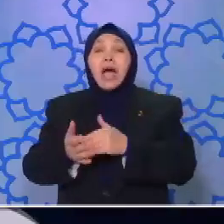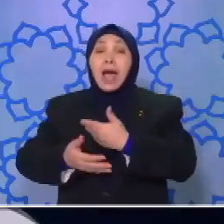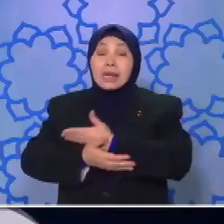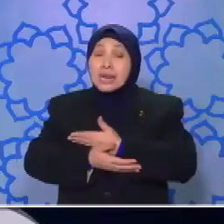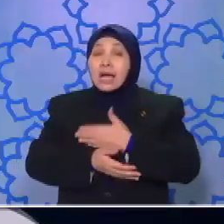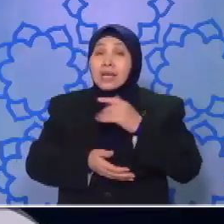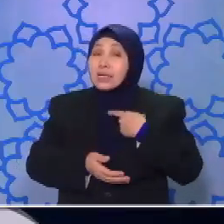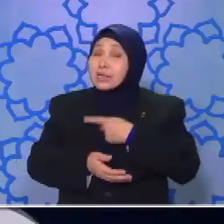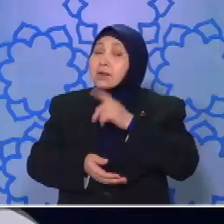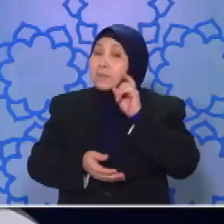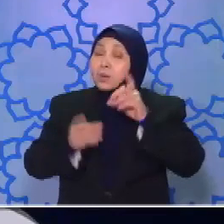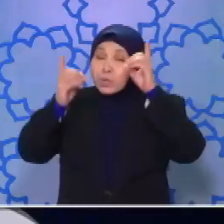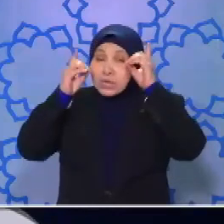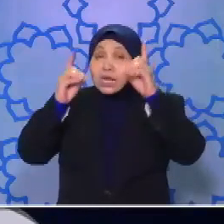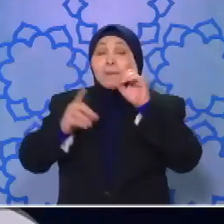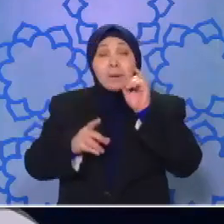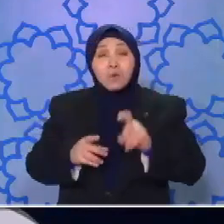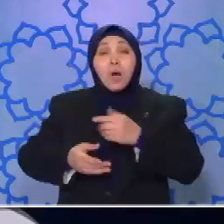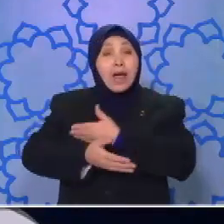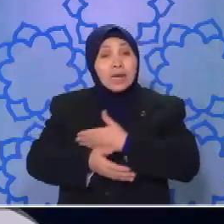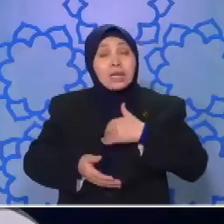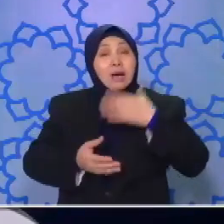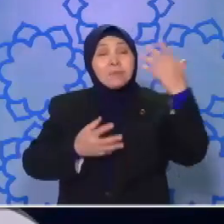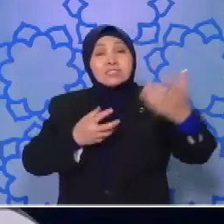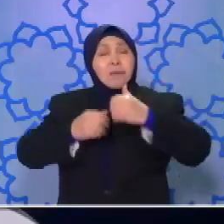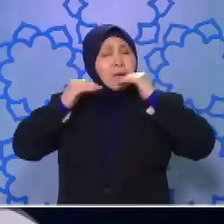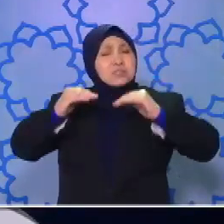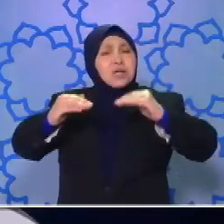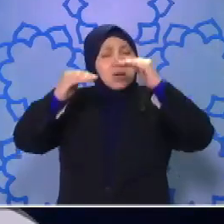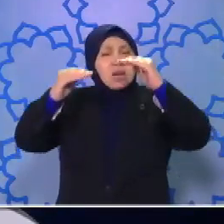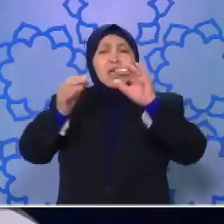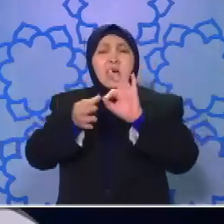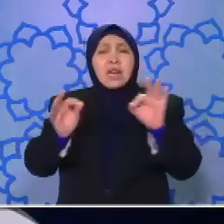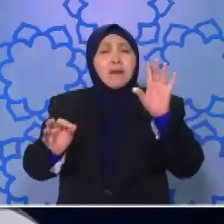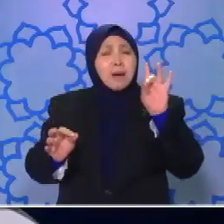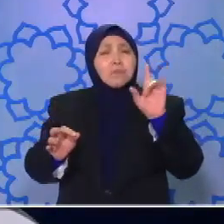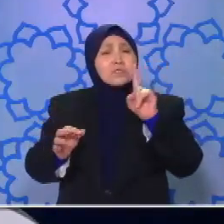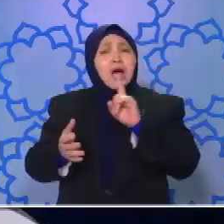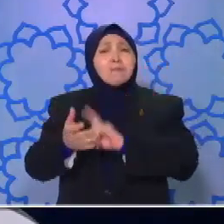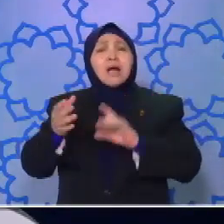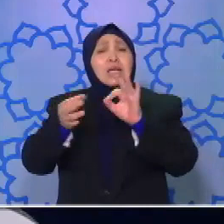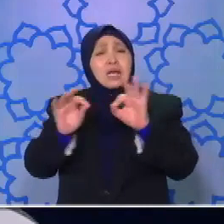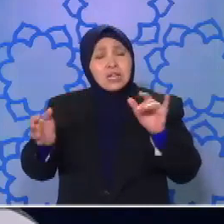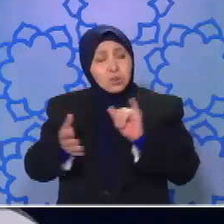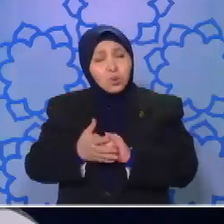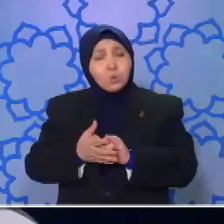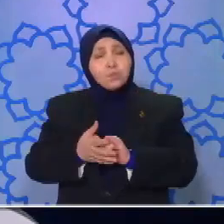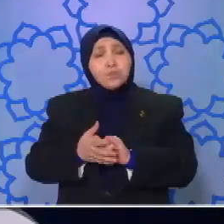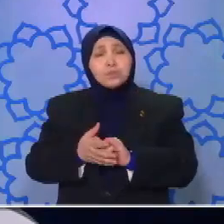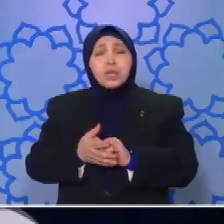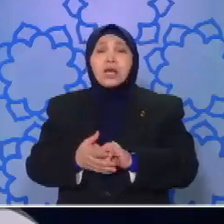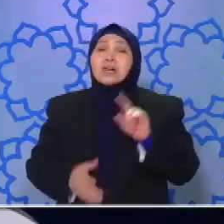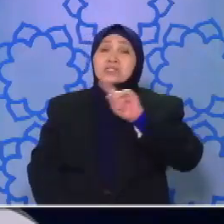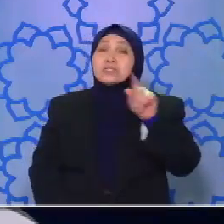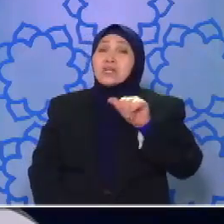yang kita perlu didik, perlulah anak yang mencapai standard pada ayat 81. Apakah ayat tersebut? Iaitu